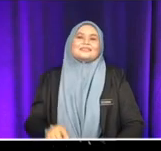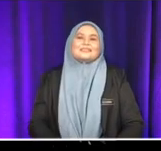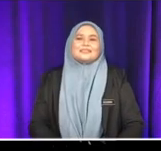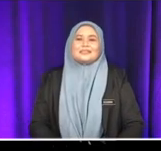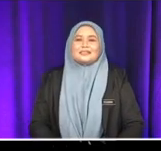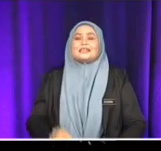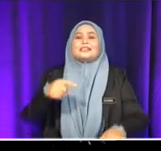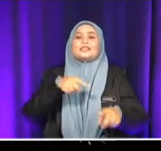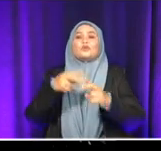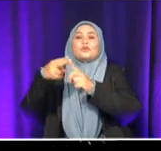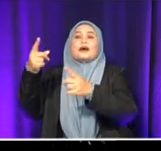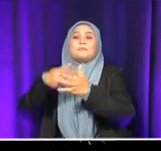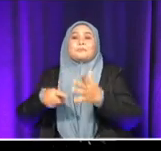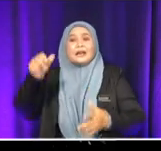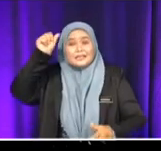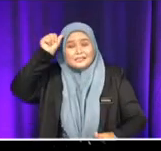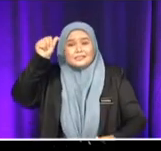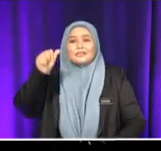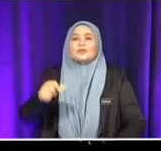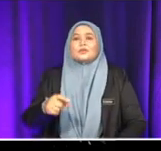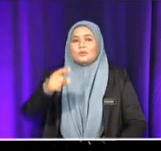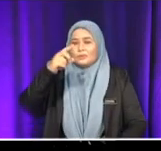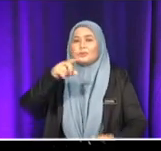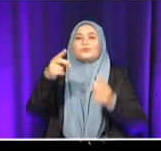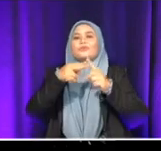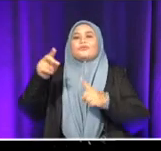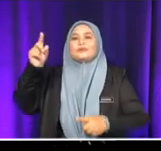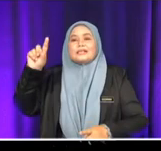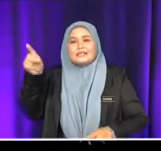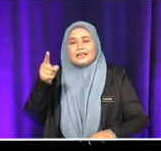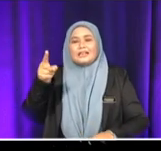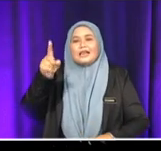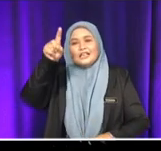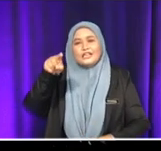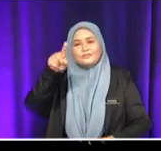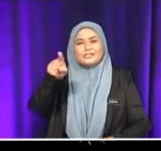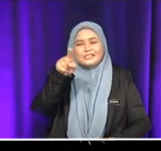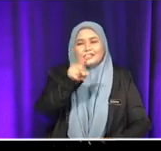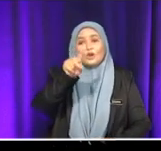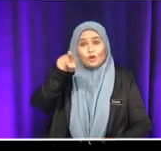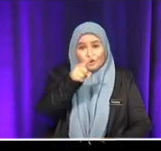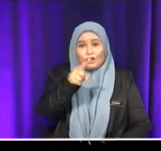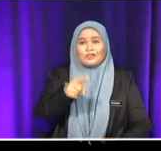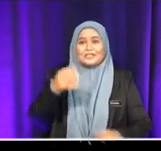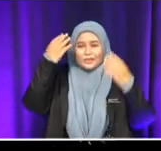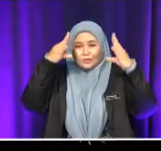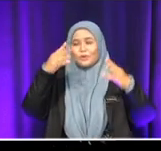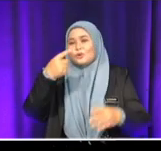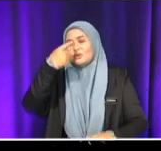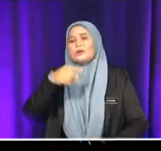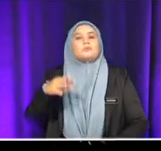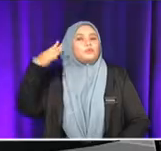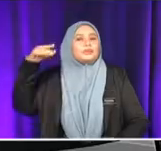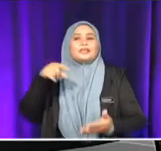Ini huruf apa sih itu huruf Dal Alif Sin betul bunyinya